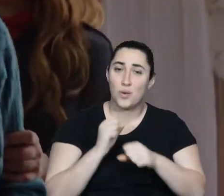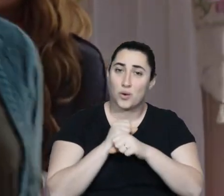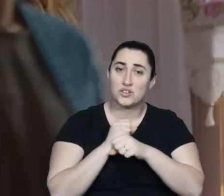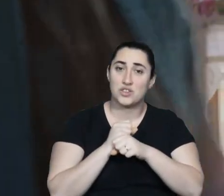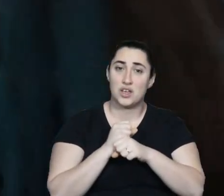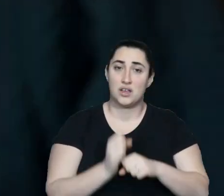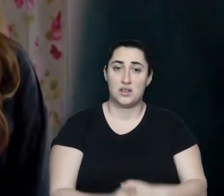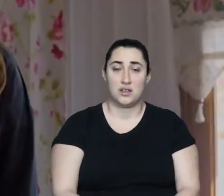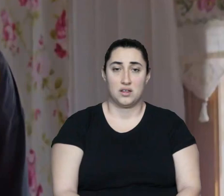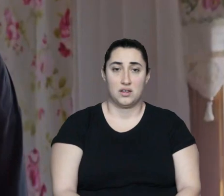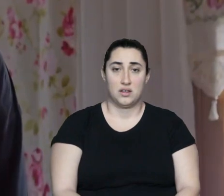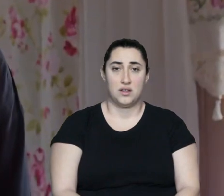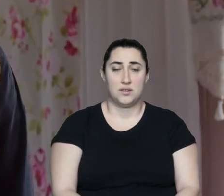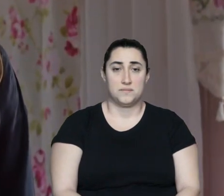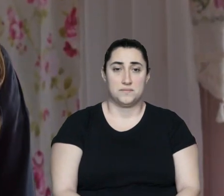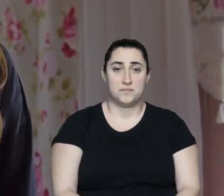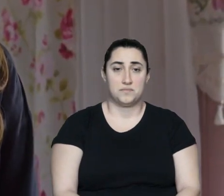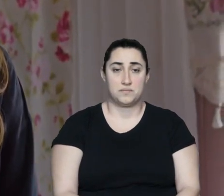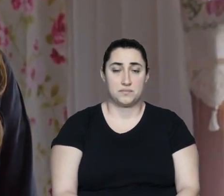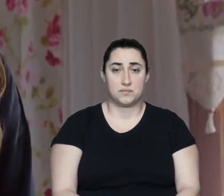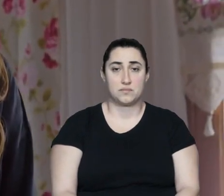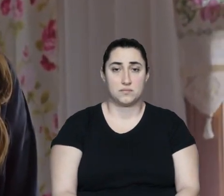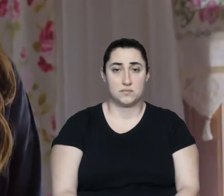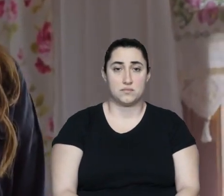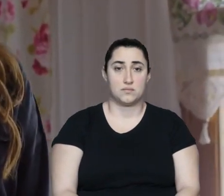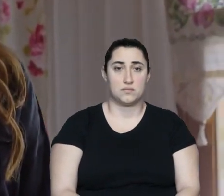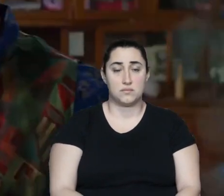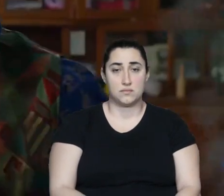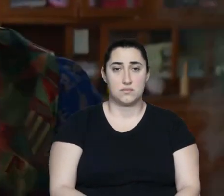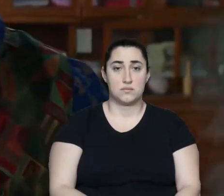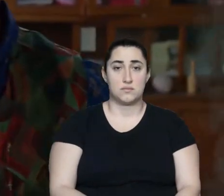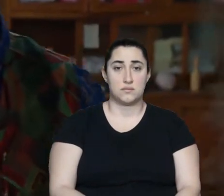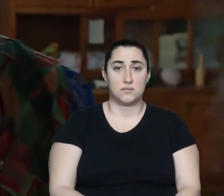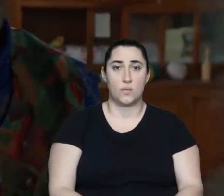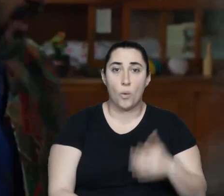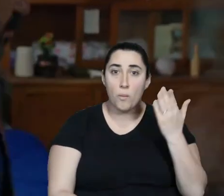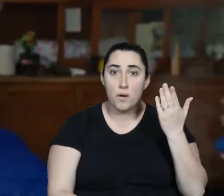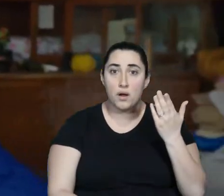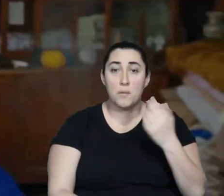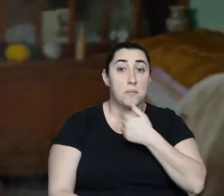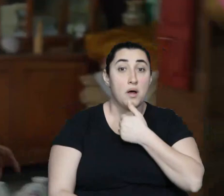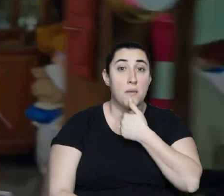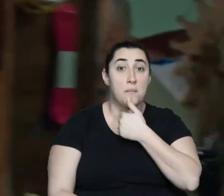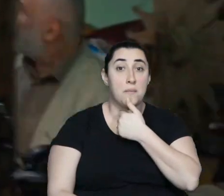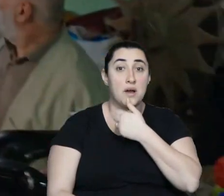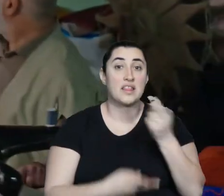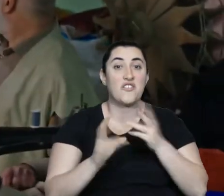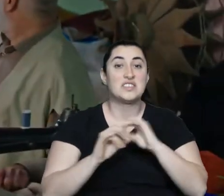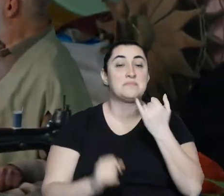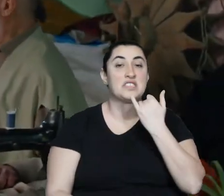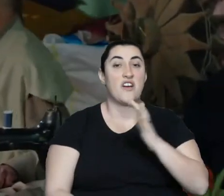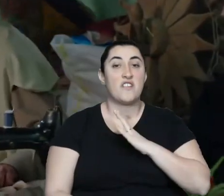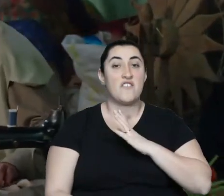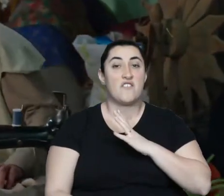Gökçe. Kolundan tuttu ama Gökçe gitti. Yorgancı. O barak. Baba, davetsiz